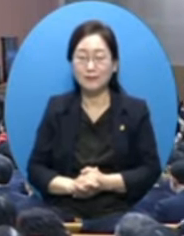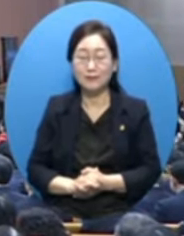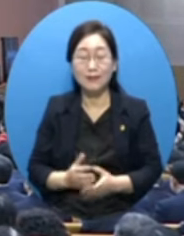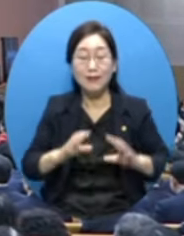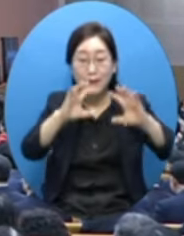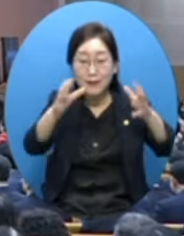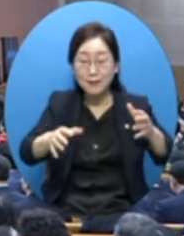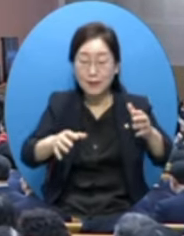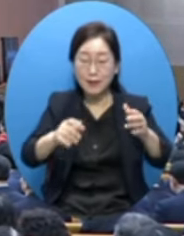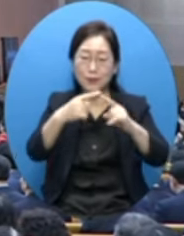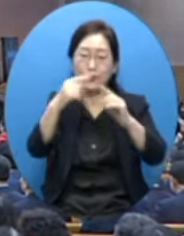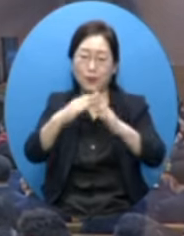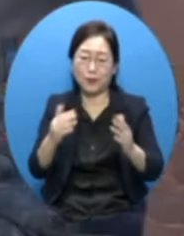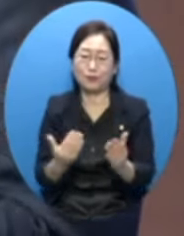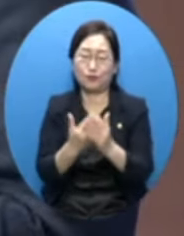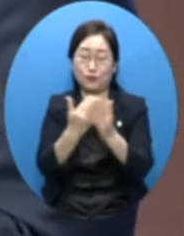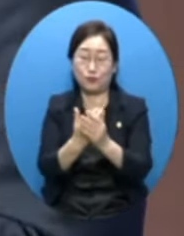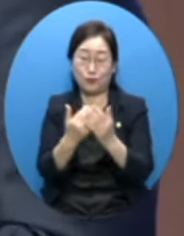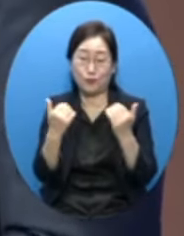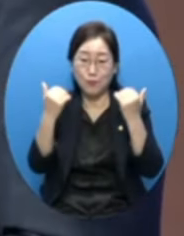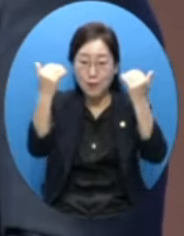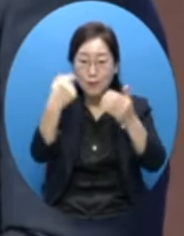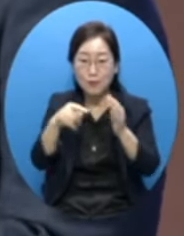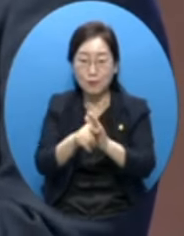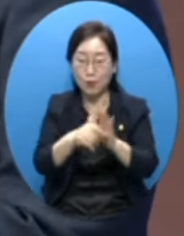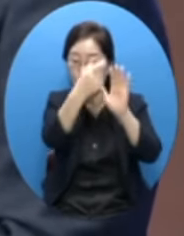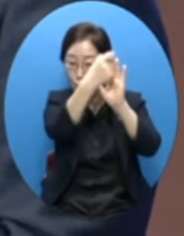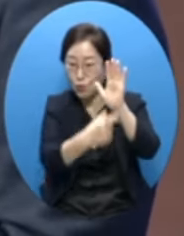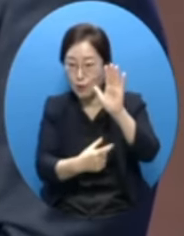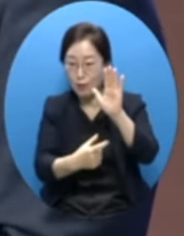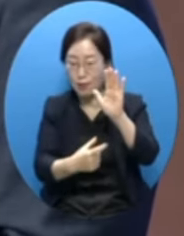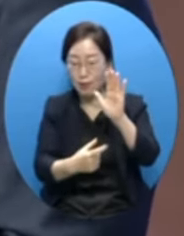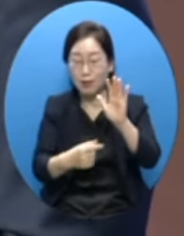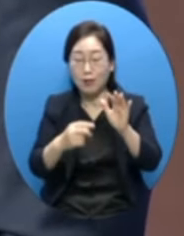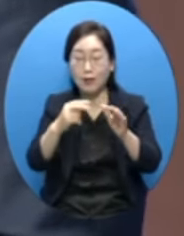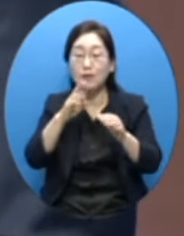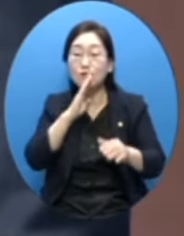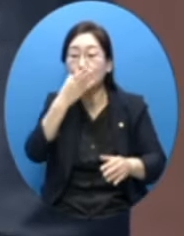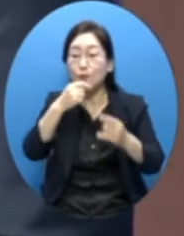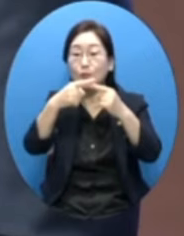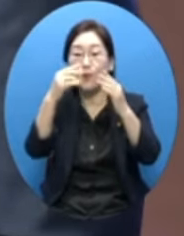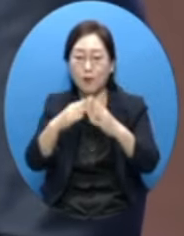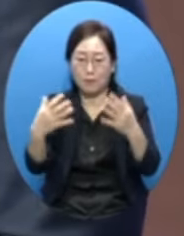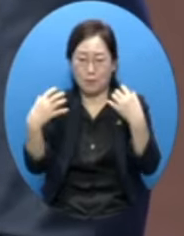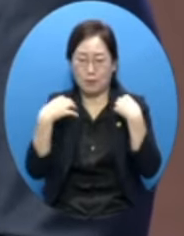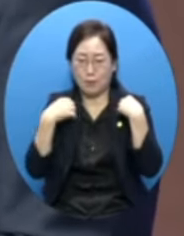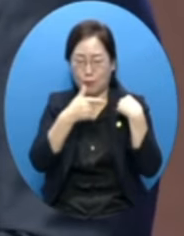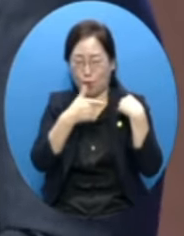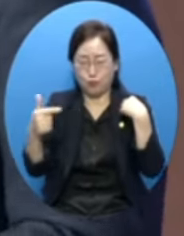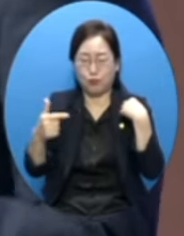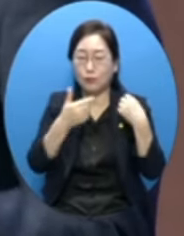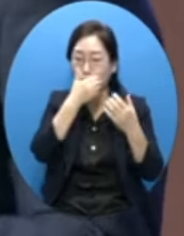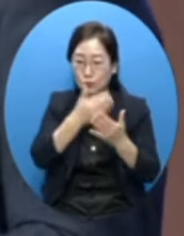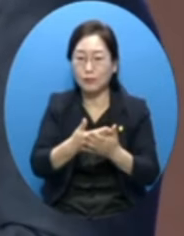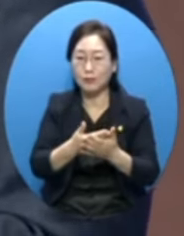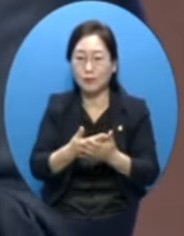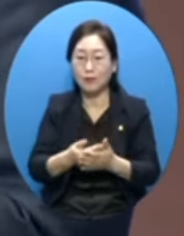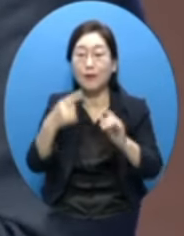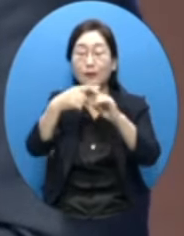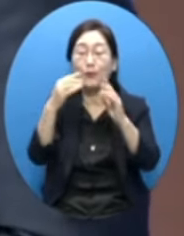세계교회의 부흥과 성장을 위해서 우리 교단과 교회에 맡겨진 사명이 막중합니다. 교회는